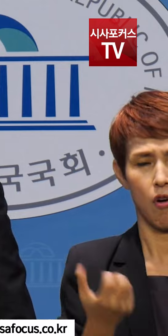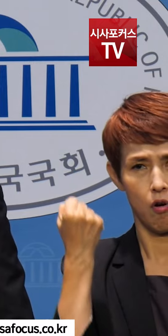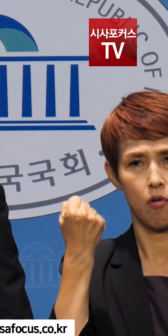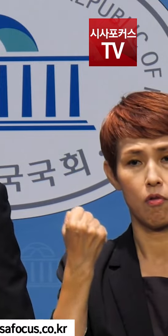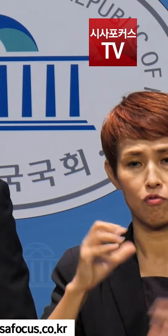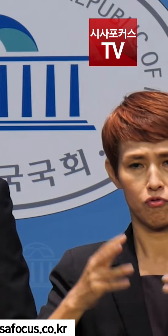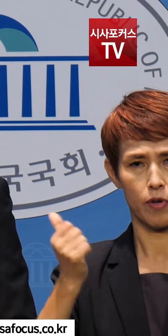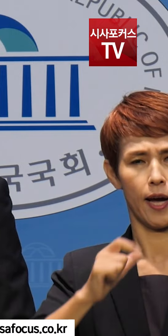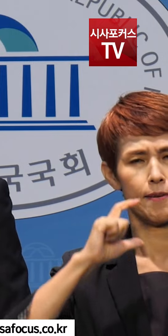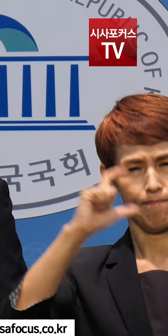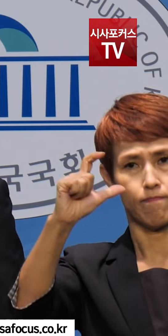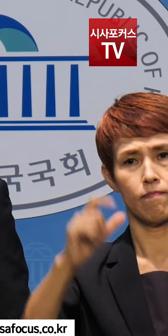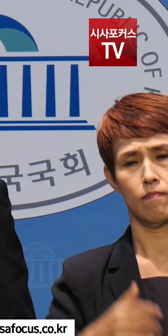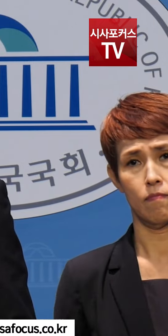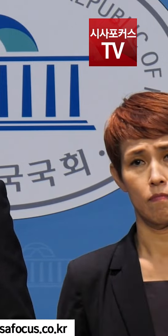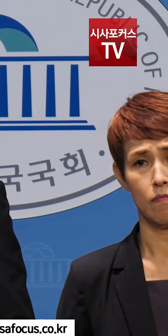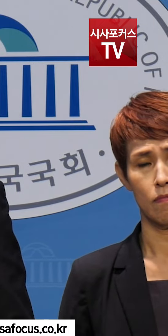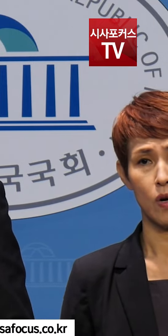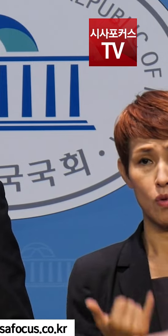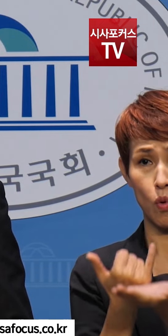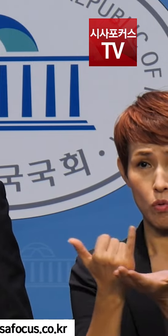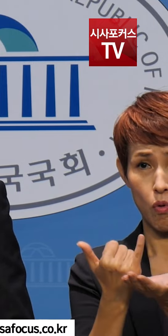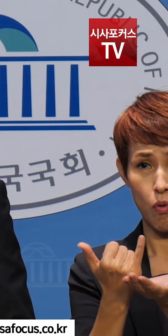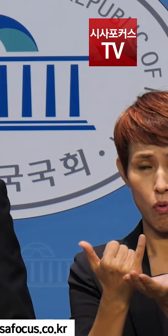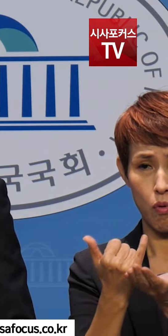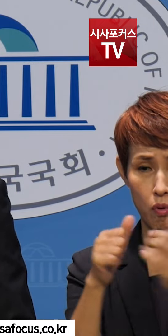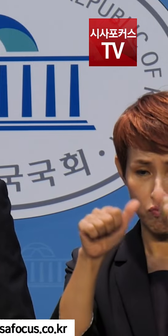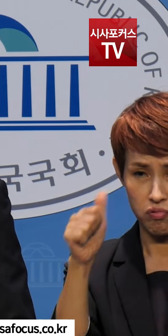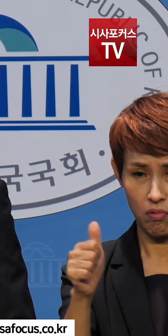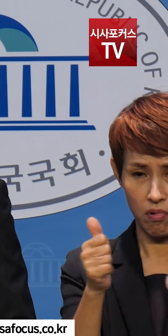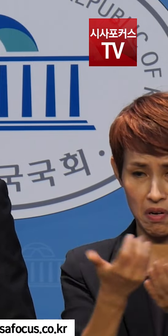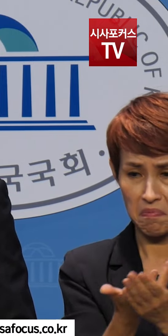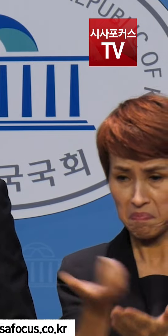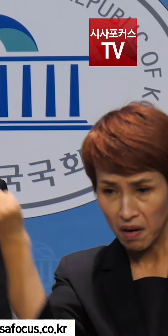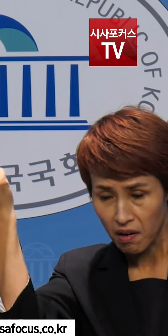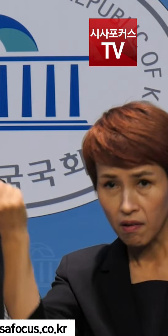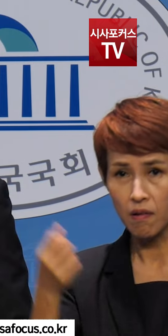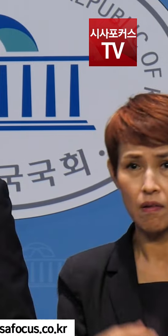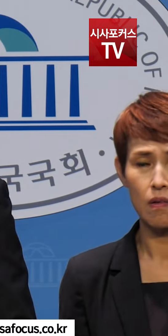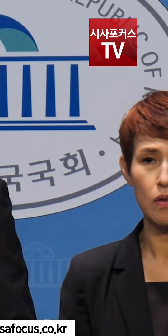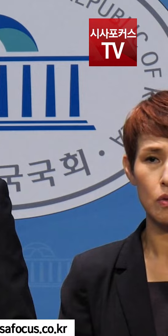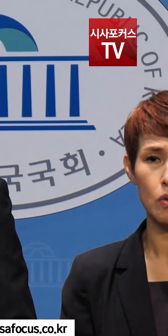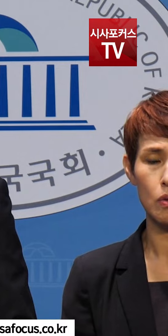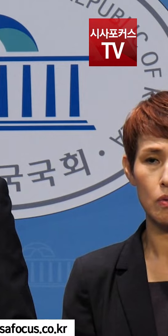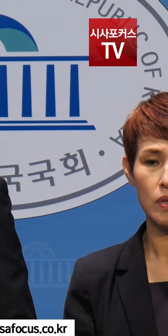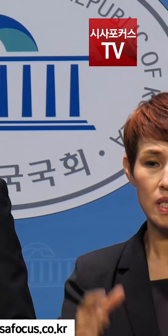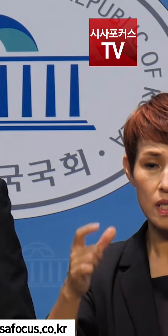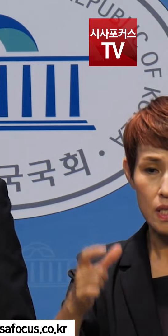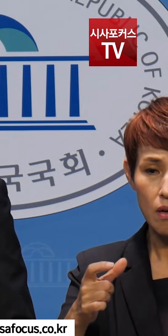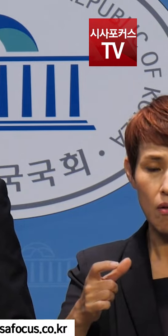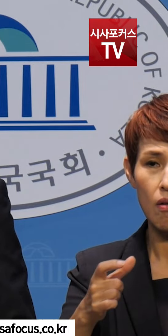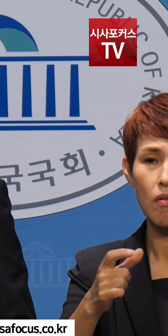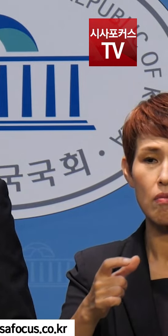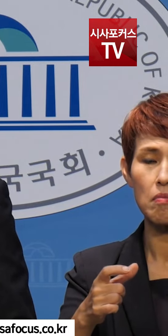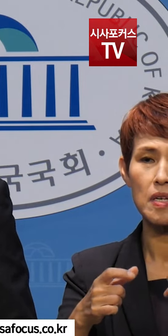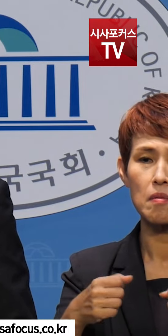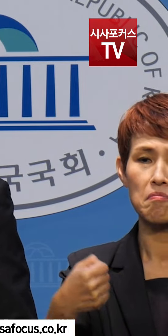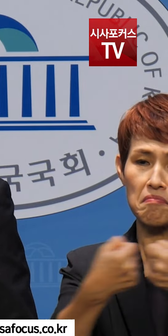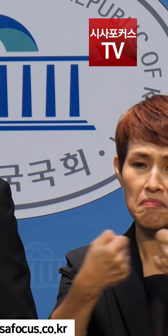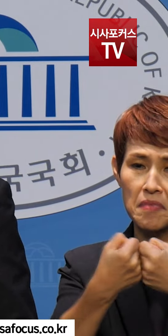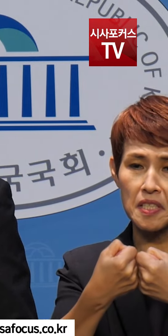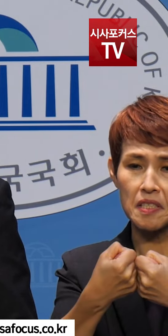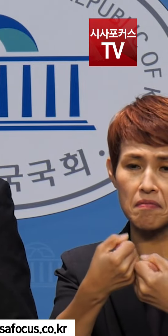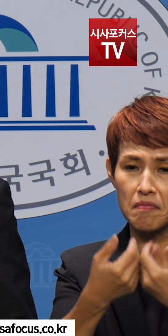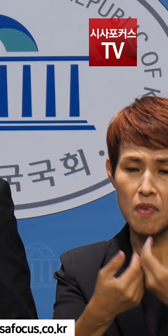천명합시다. 잇따른 독도 조형물 철거, 독도 분쟁 지역 기술, 외교부 사이트 표기